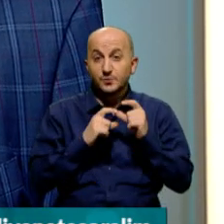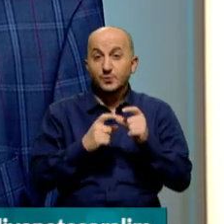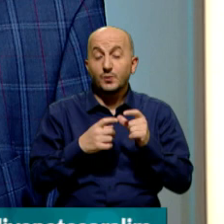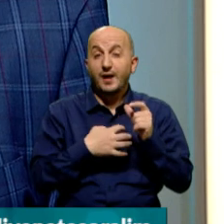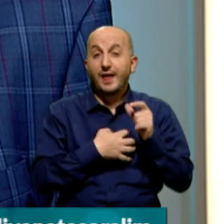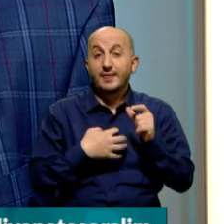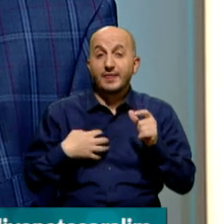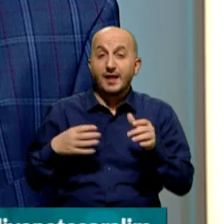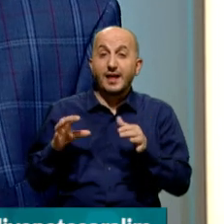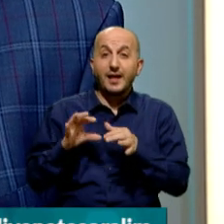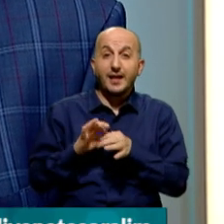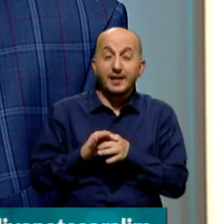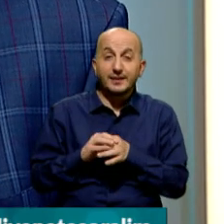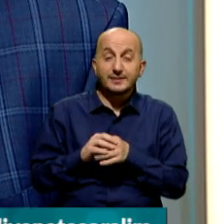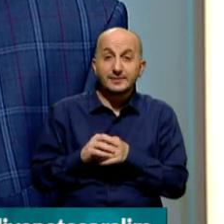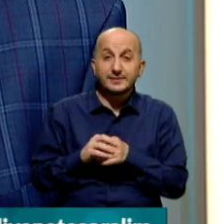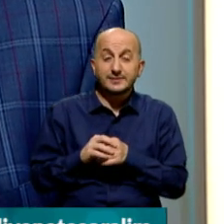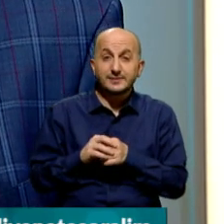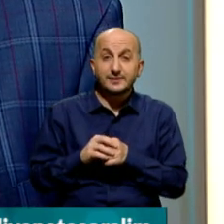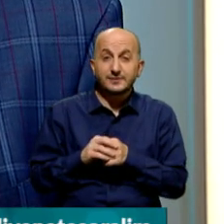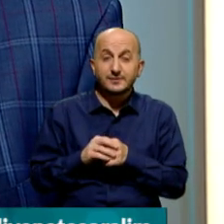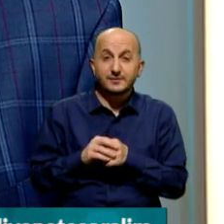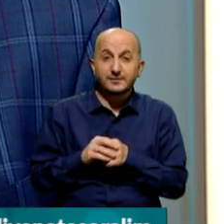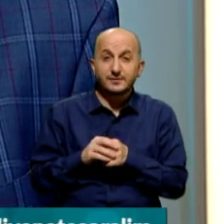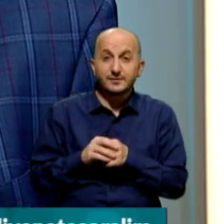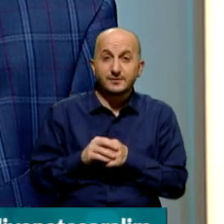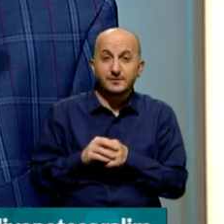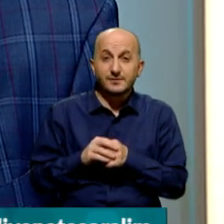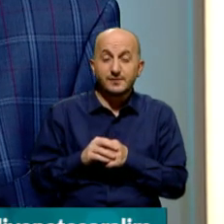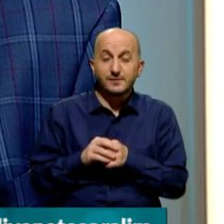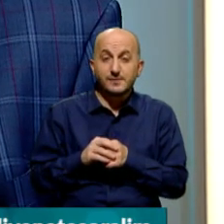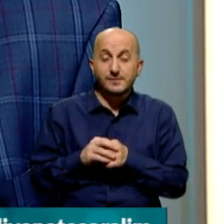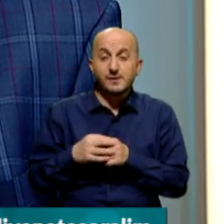ilgili. Annesine nikah kıymış. Annesine nikah kıymış ama